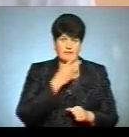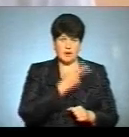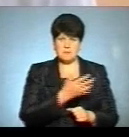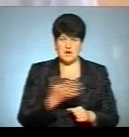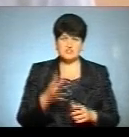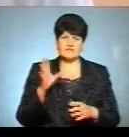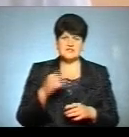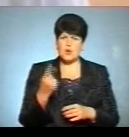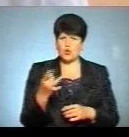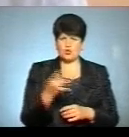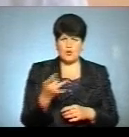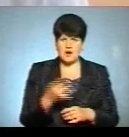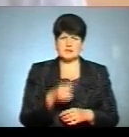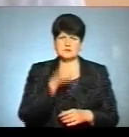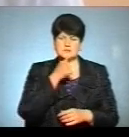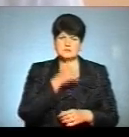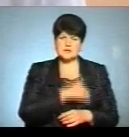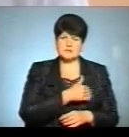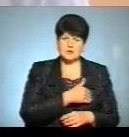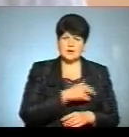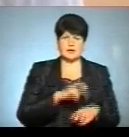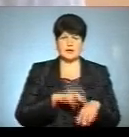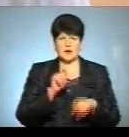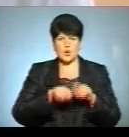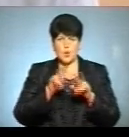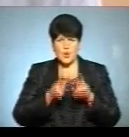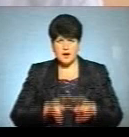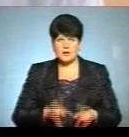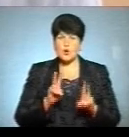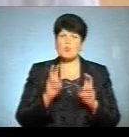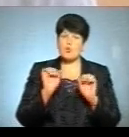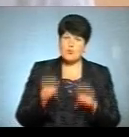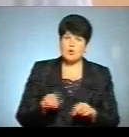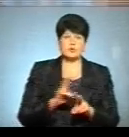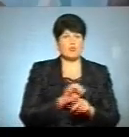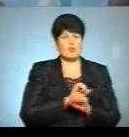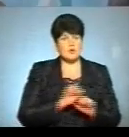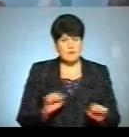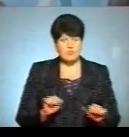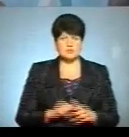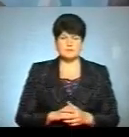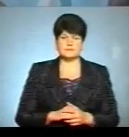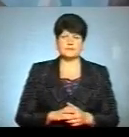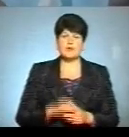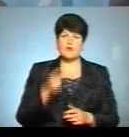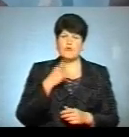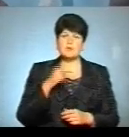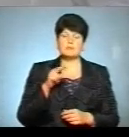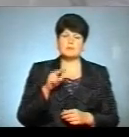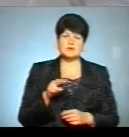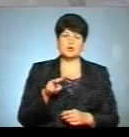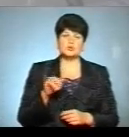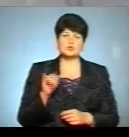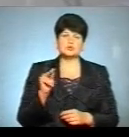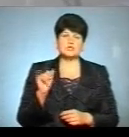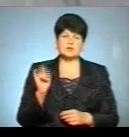все одноразове, міряється температура, лікарі оглядають, кому можна, кому не можна. За словами Петра Лучанки,